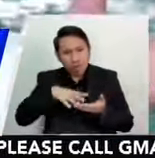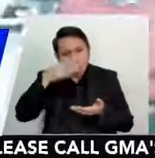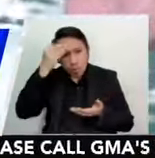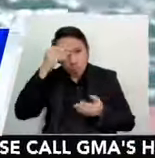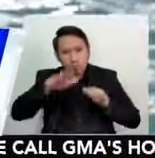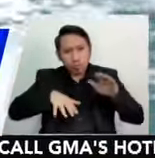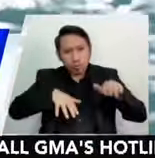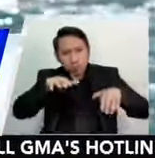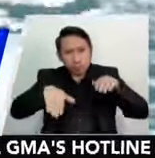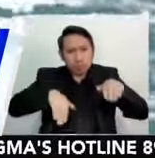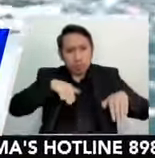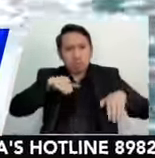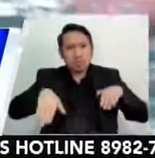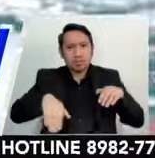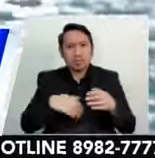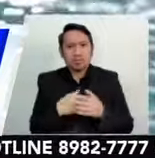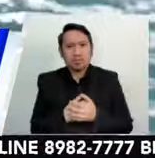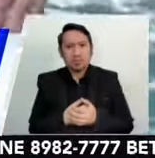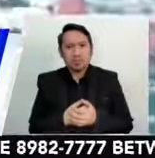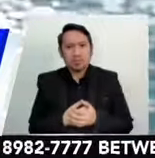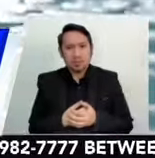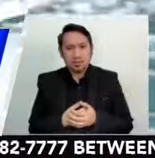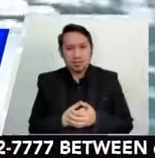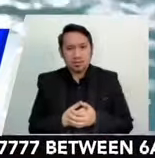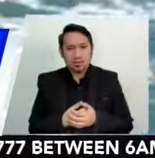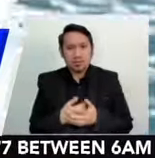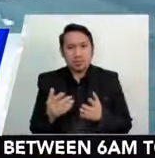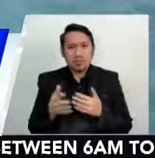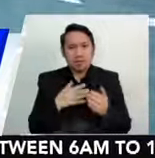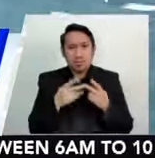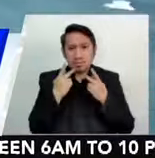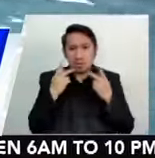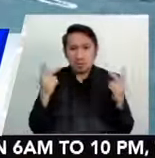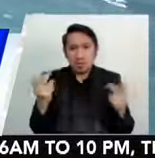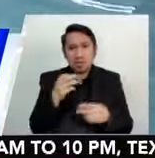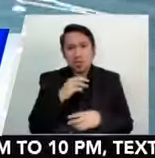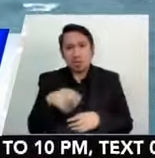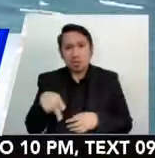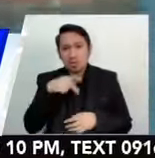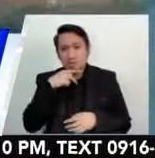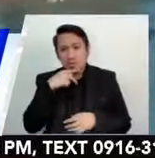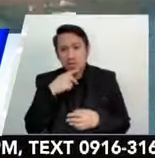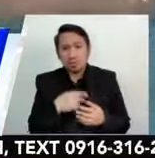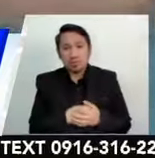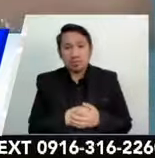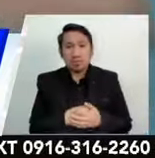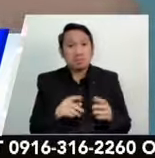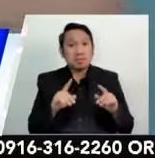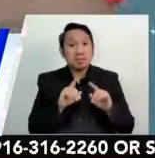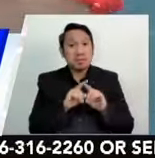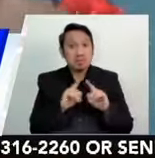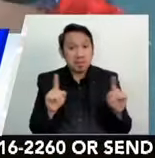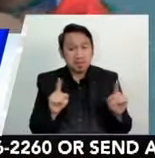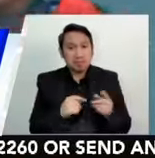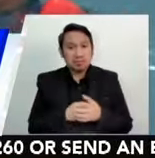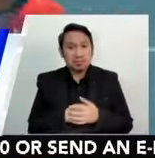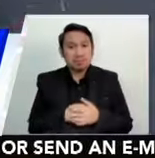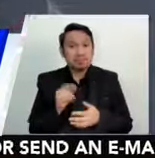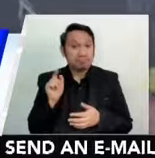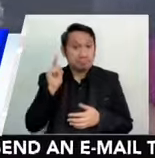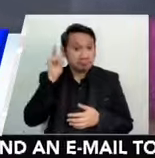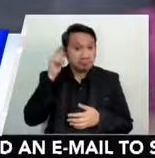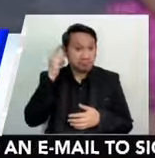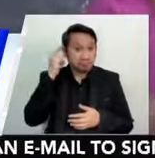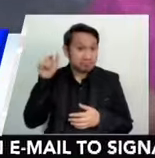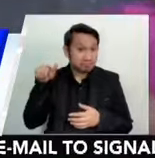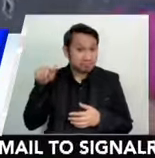hindi natin maiiwasan yan eh, kahit mapapublic, mapaprivate na pool. Pero pagtitiyak naman ng mga namamahala sa nasabing pool,